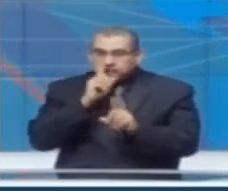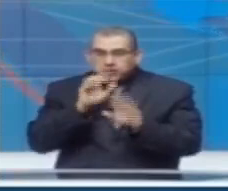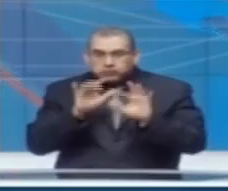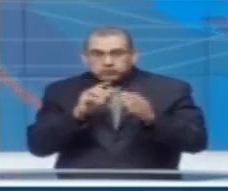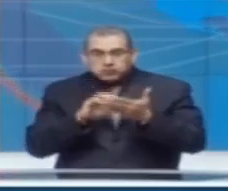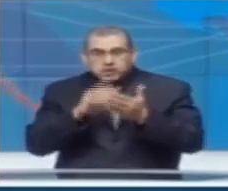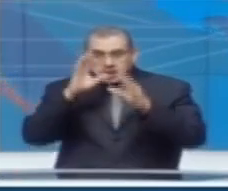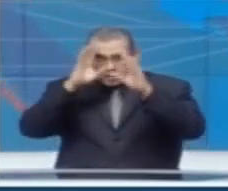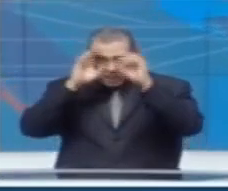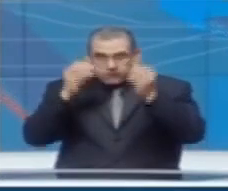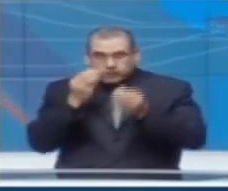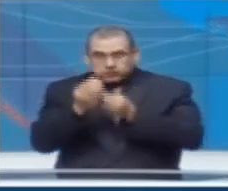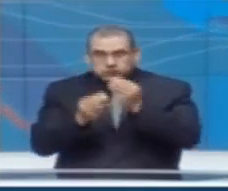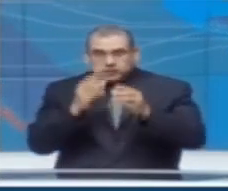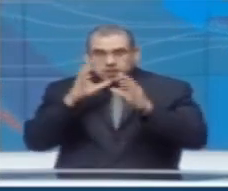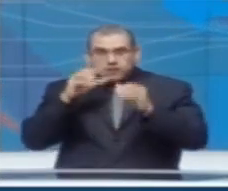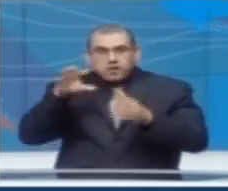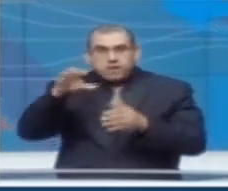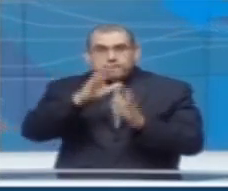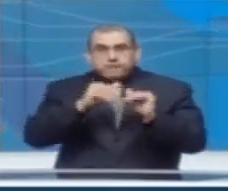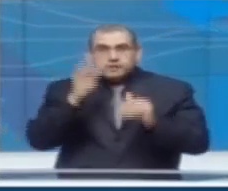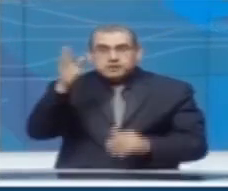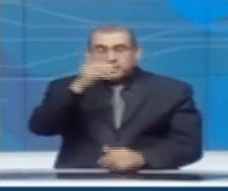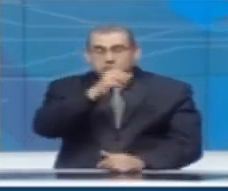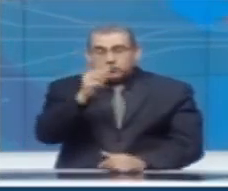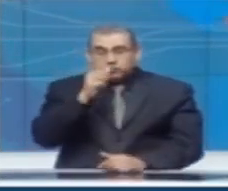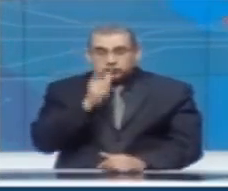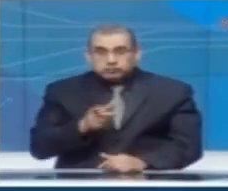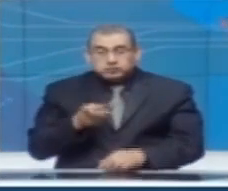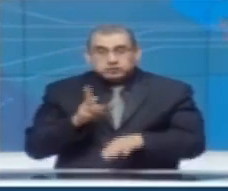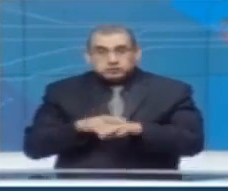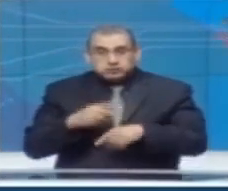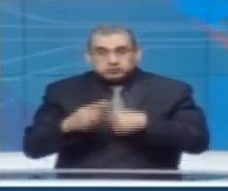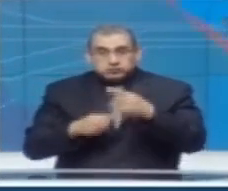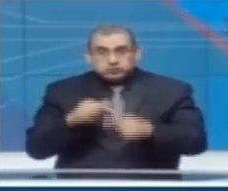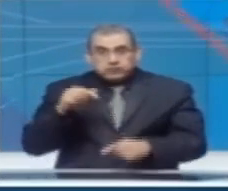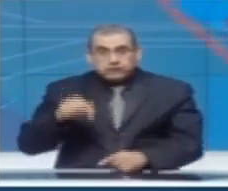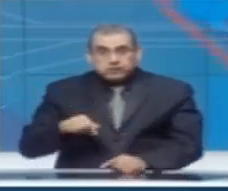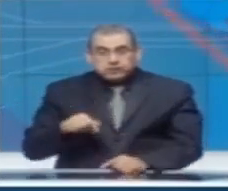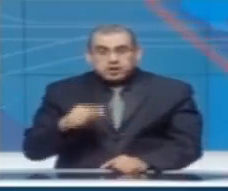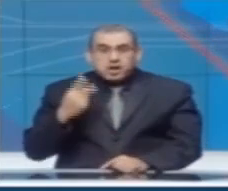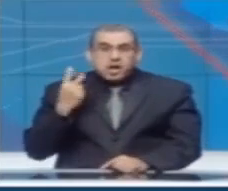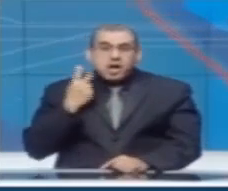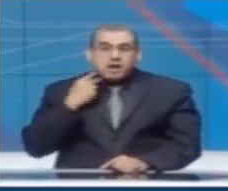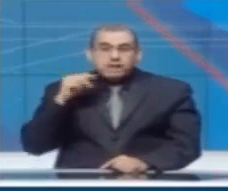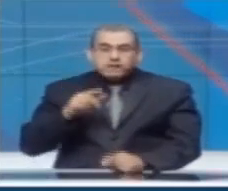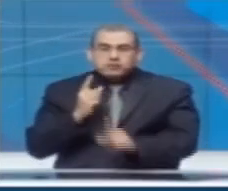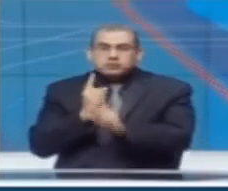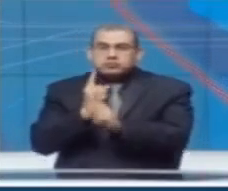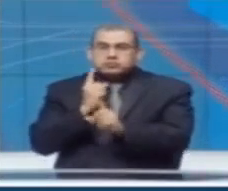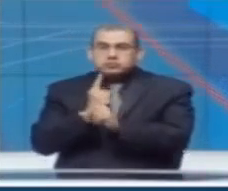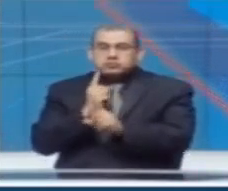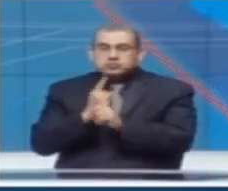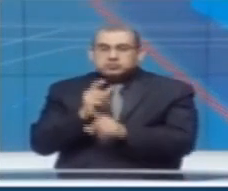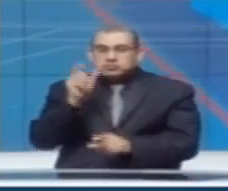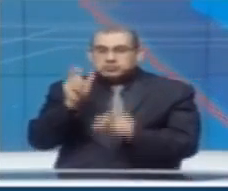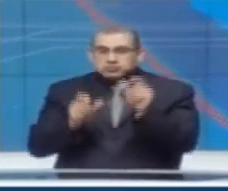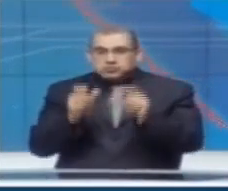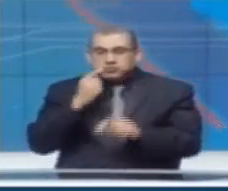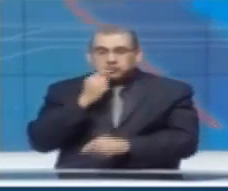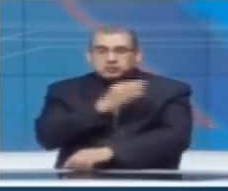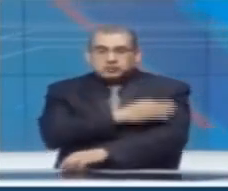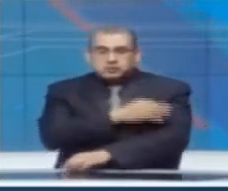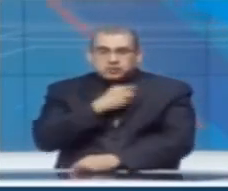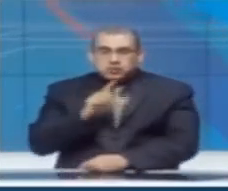للصفات والقنصليات خارج مصر. أيضا كان هناك عدد من اللقاءات الافتراضية مع